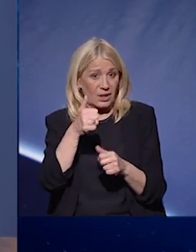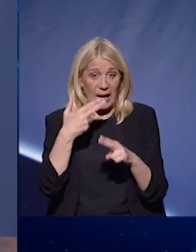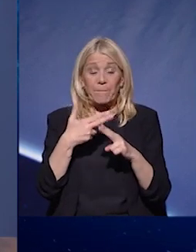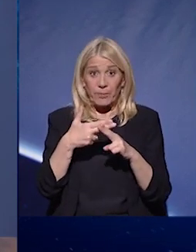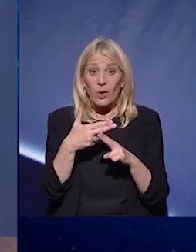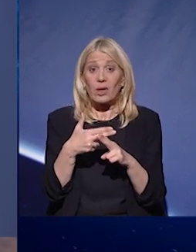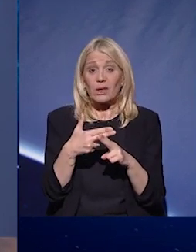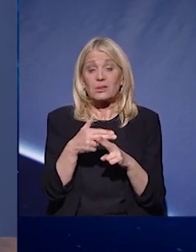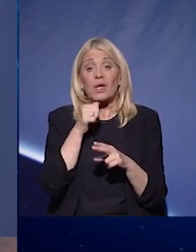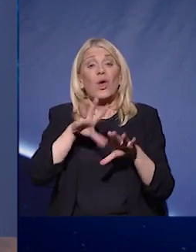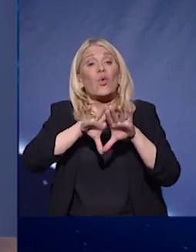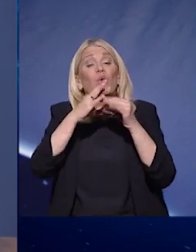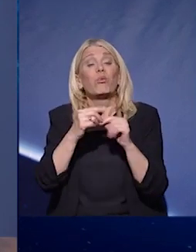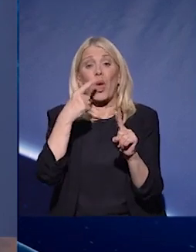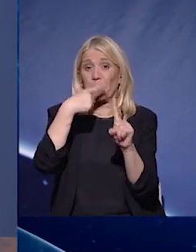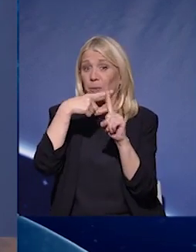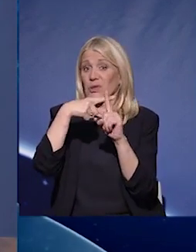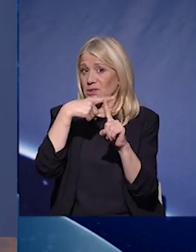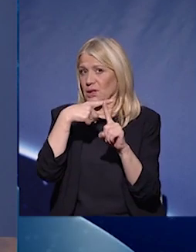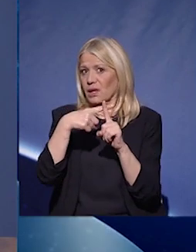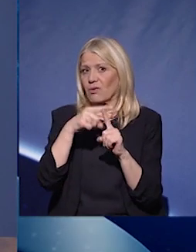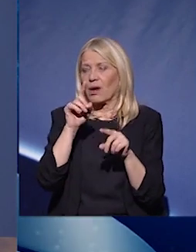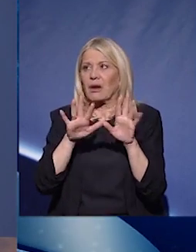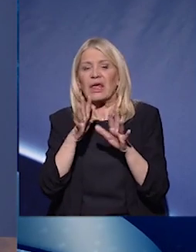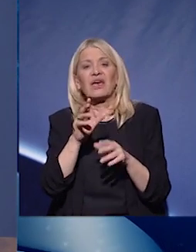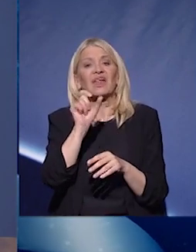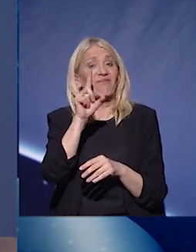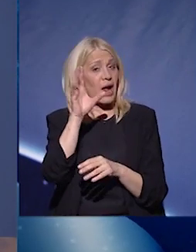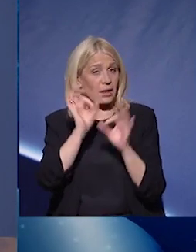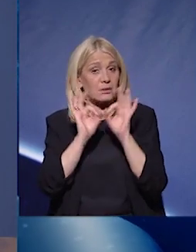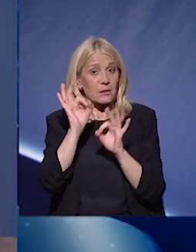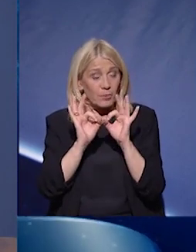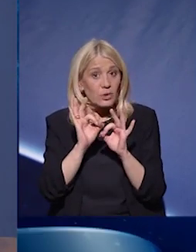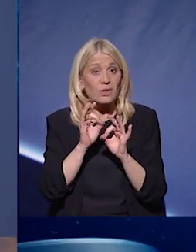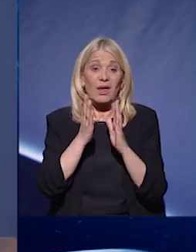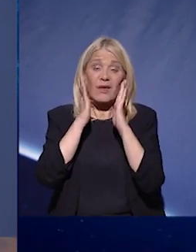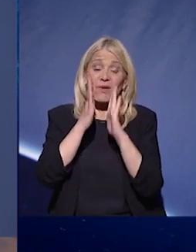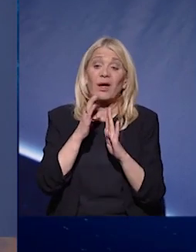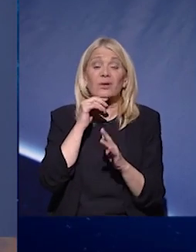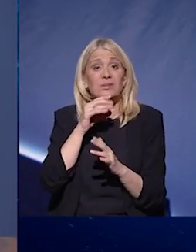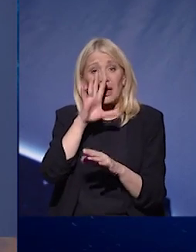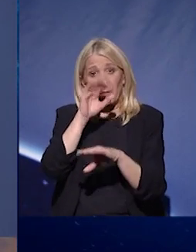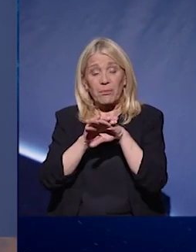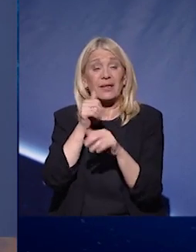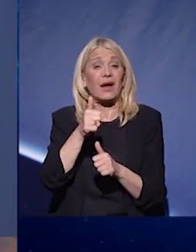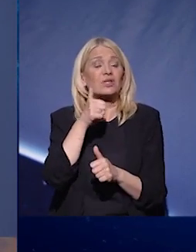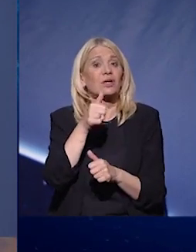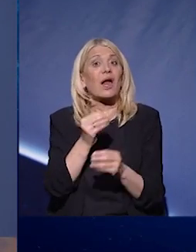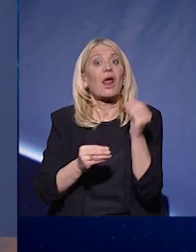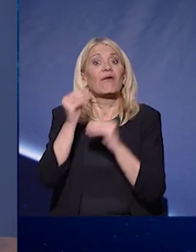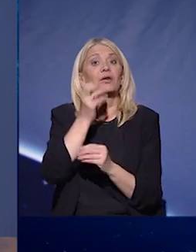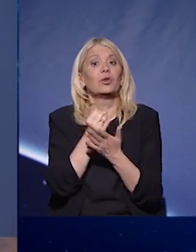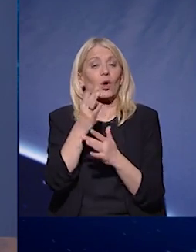i ukupnu pozitivnost od nekih 12%, verovatno ste zapazili da je na današnji dan najveći